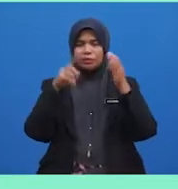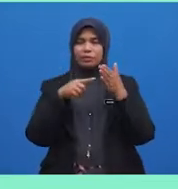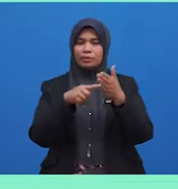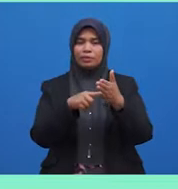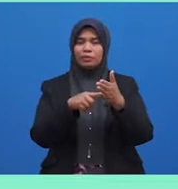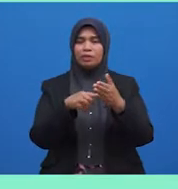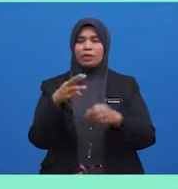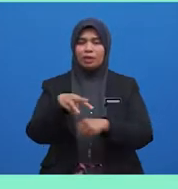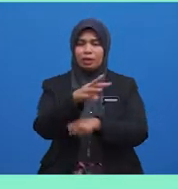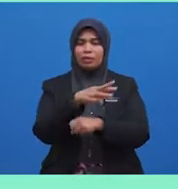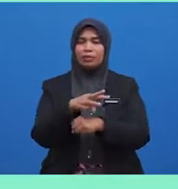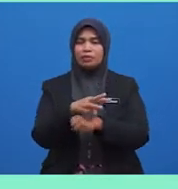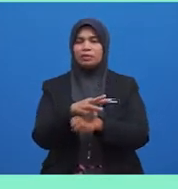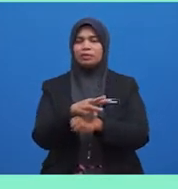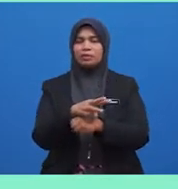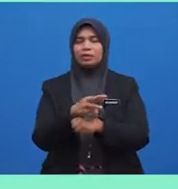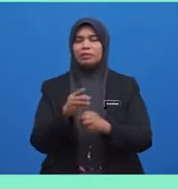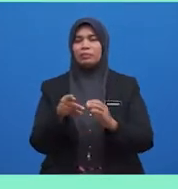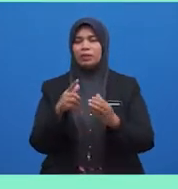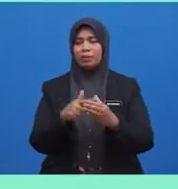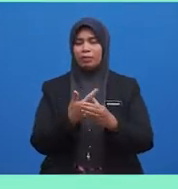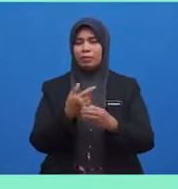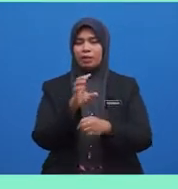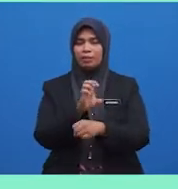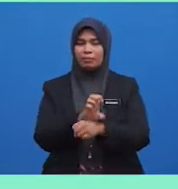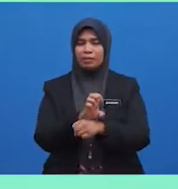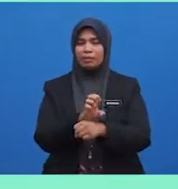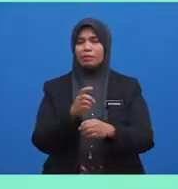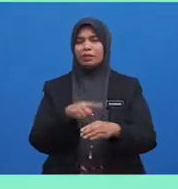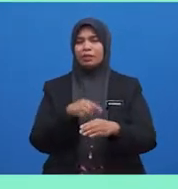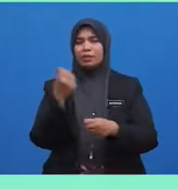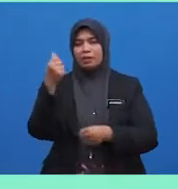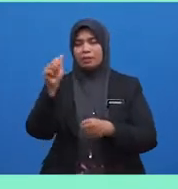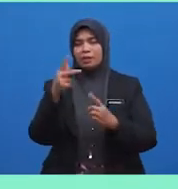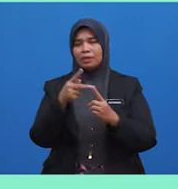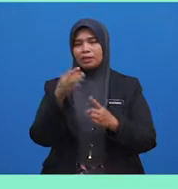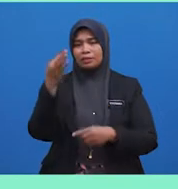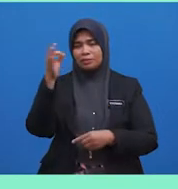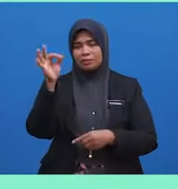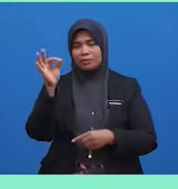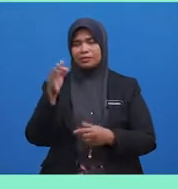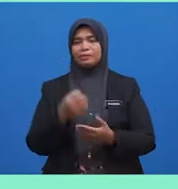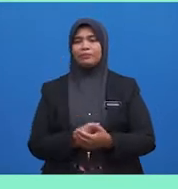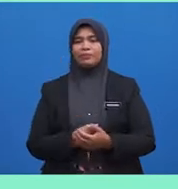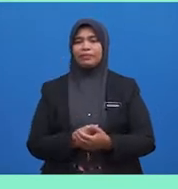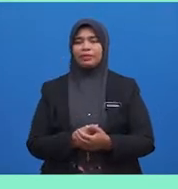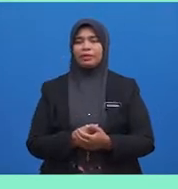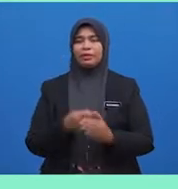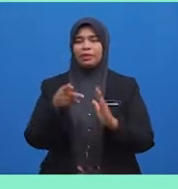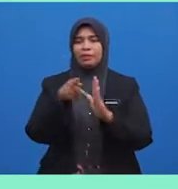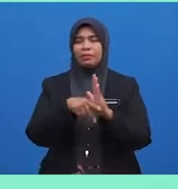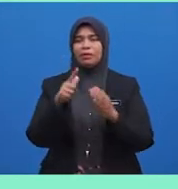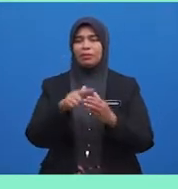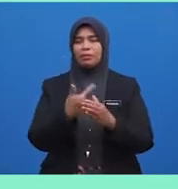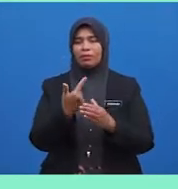menunjukkan kawasan perlombongan emas yang diusahakan pada abad ke-19. Perlombongan emas telah dilakukan di